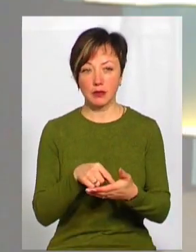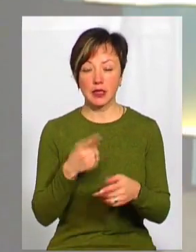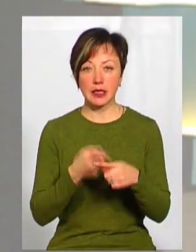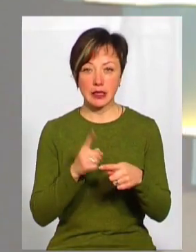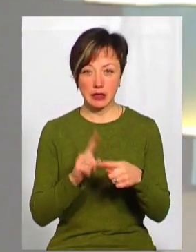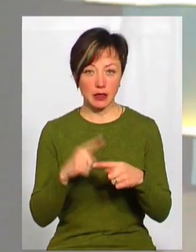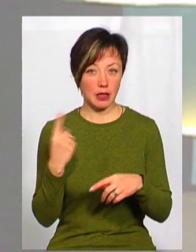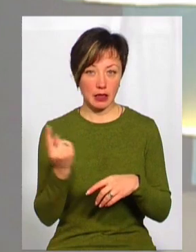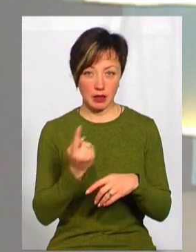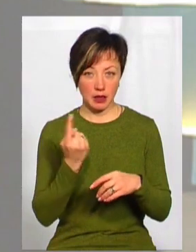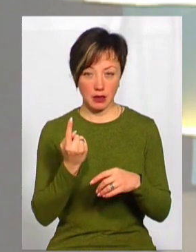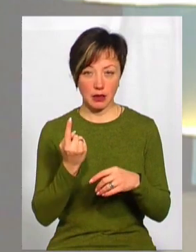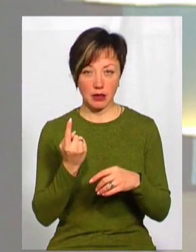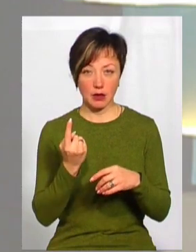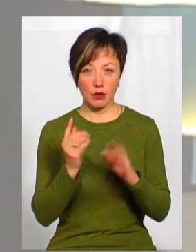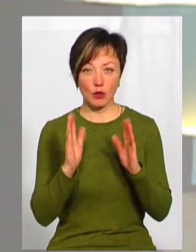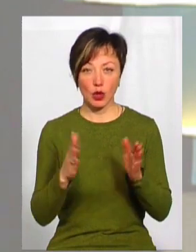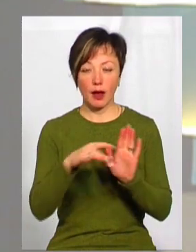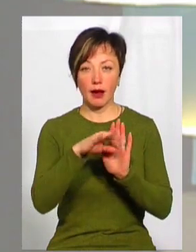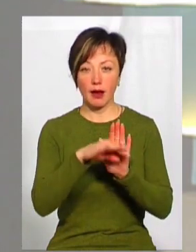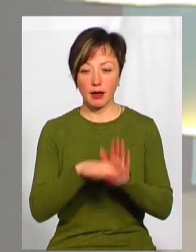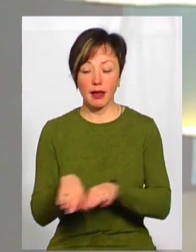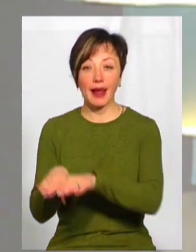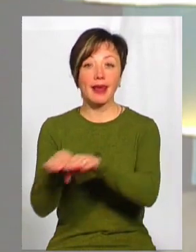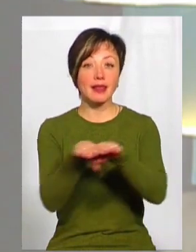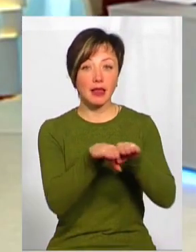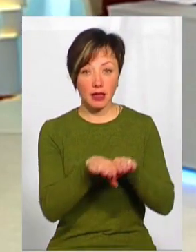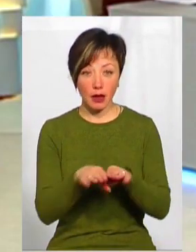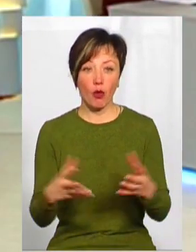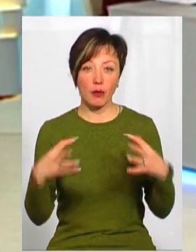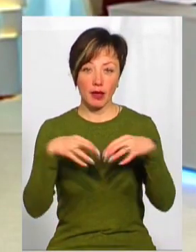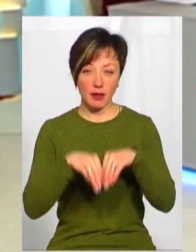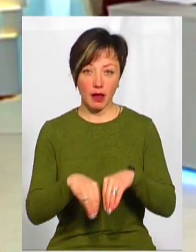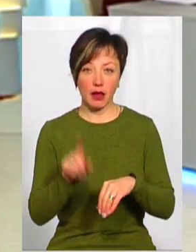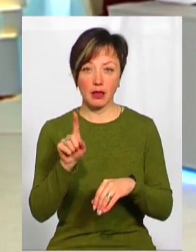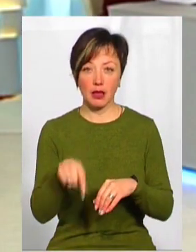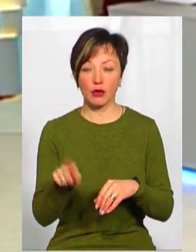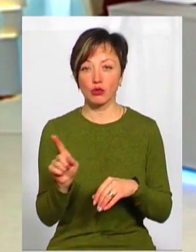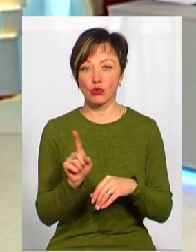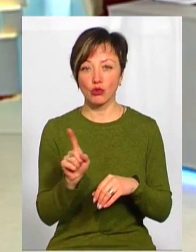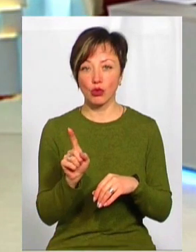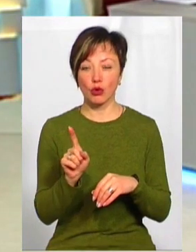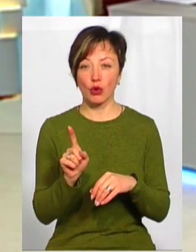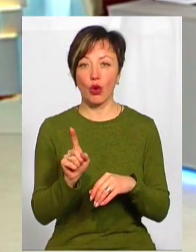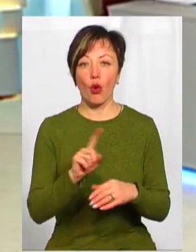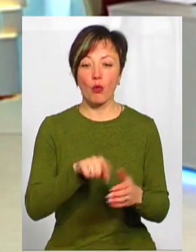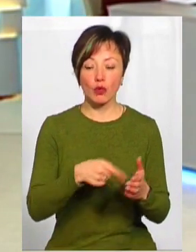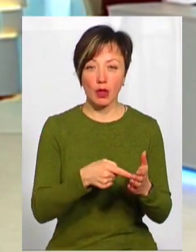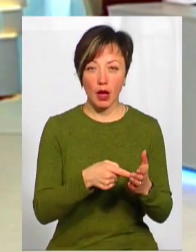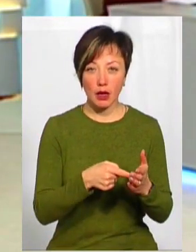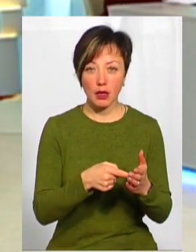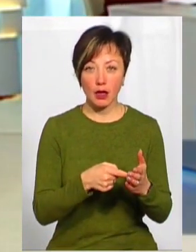це єдиний, цей буде реєстр, і він об'єднає те, що і